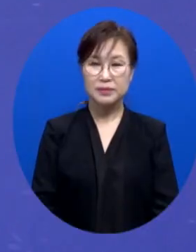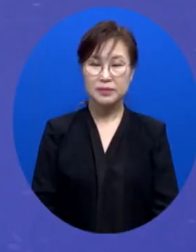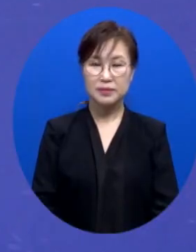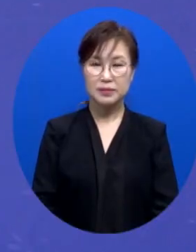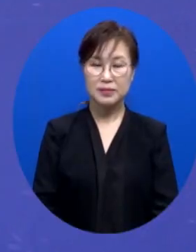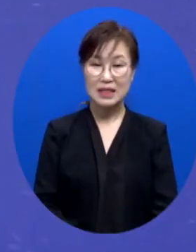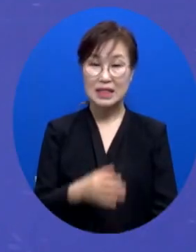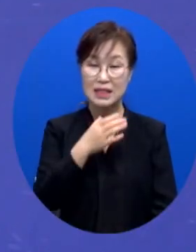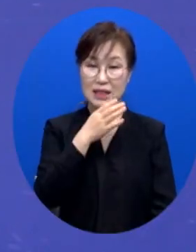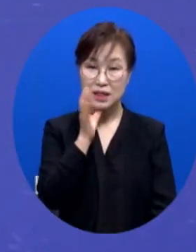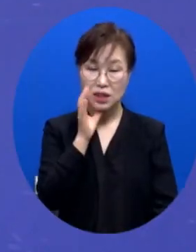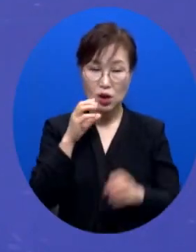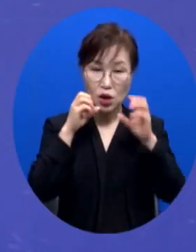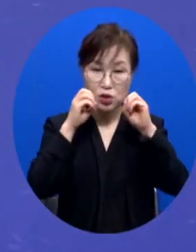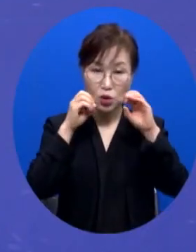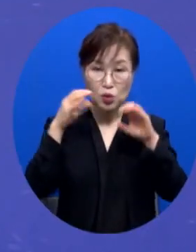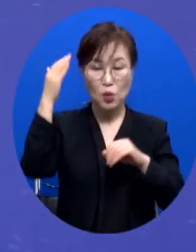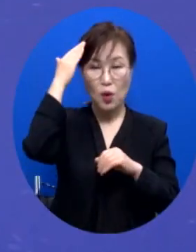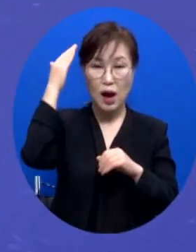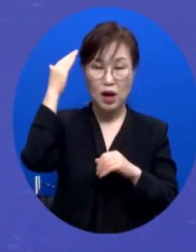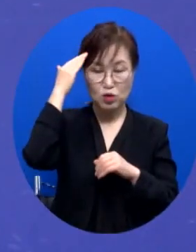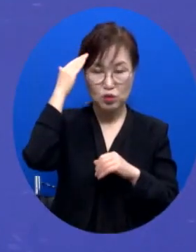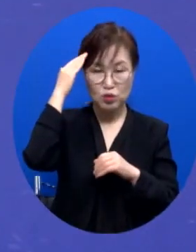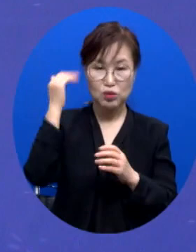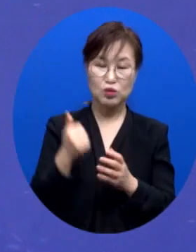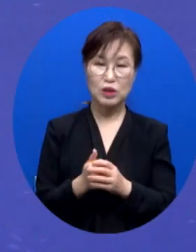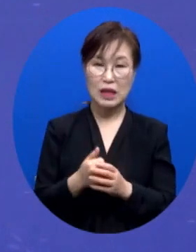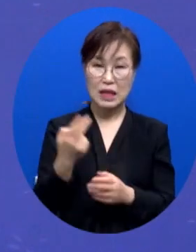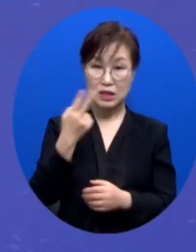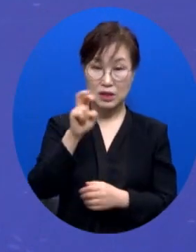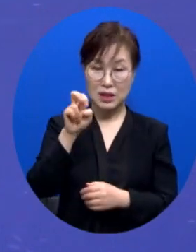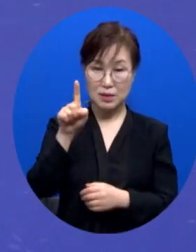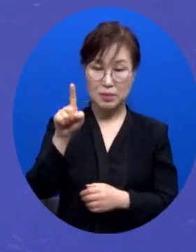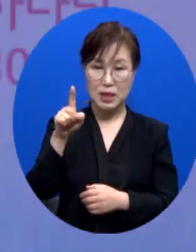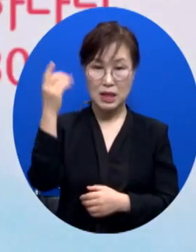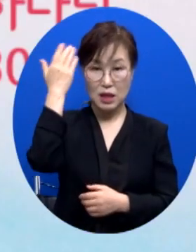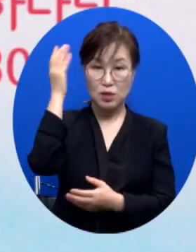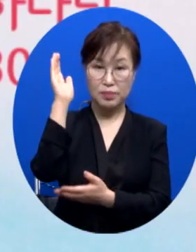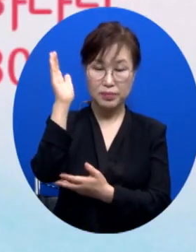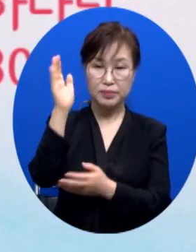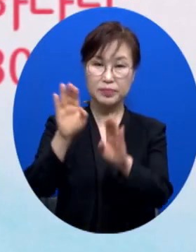시니어 선교 한국이 2021 글로벌 콘퍼런스를 개최합니다.